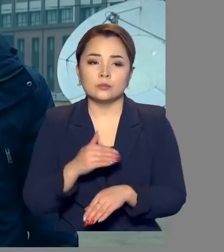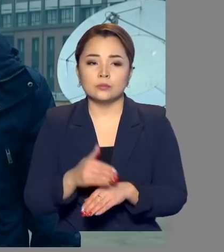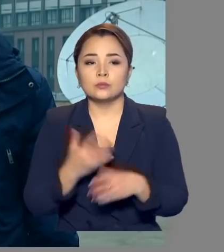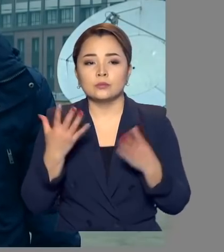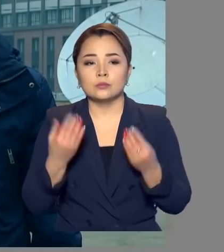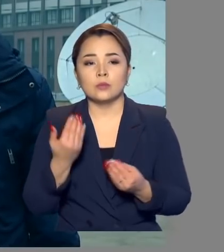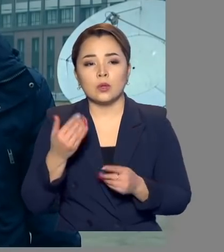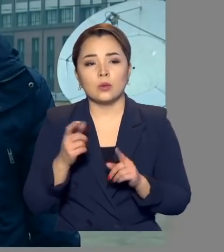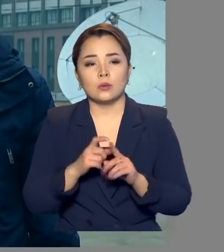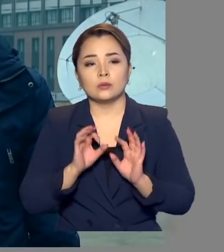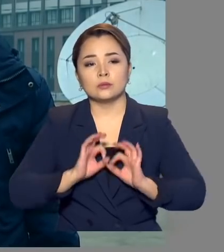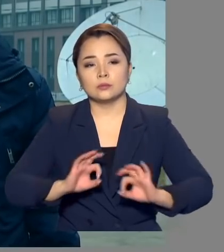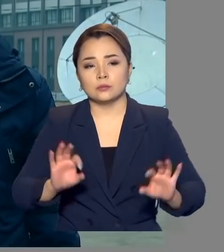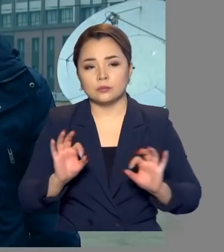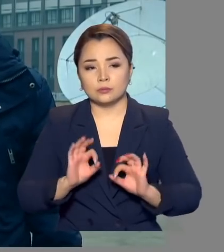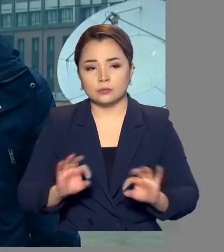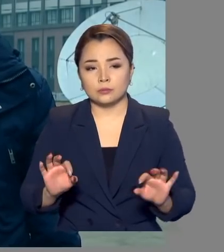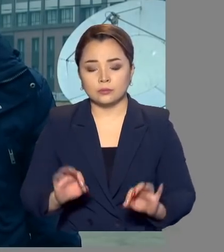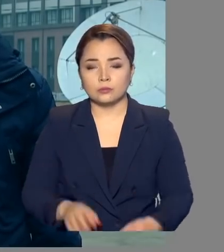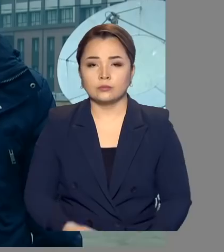өзіңізде.